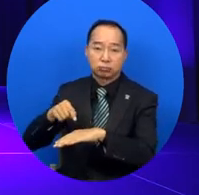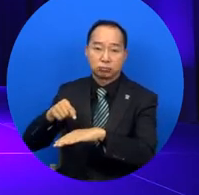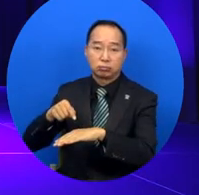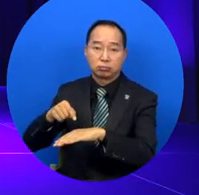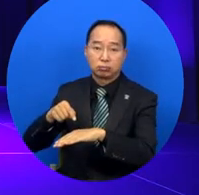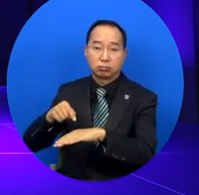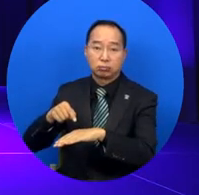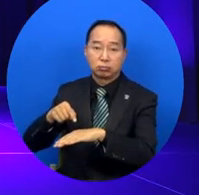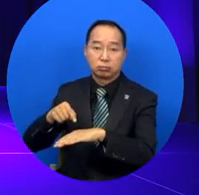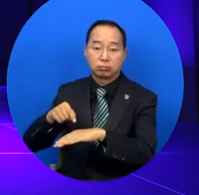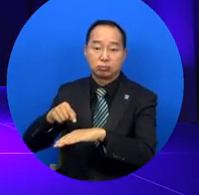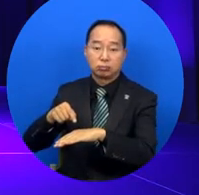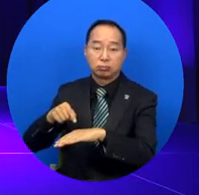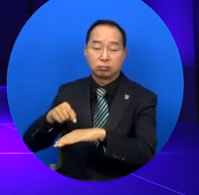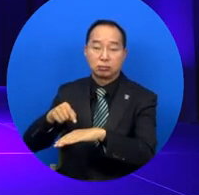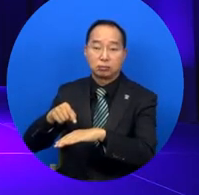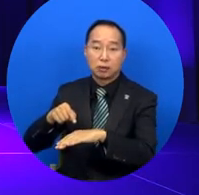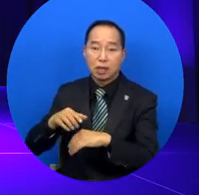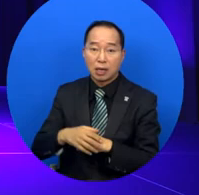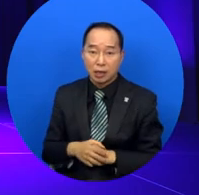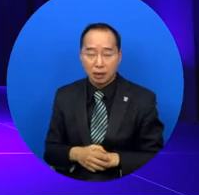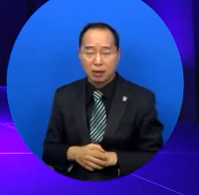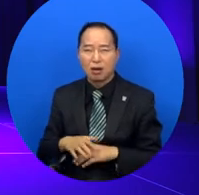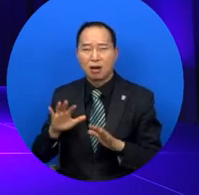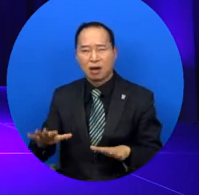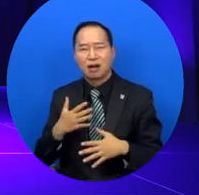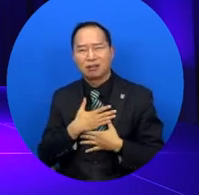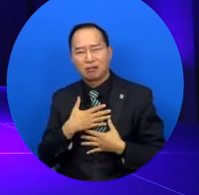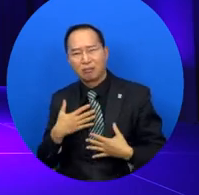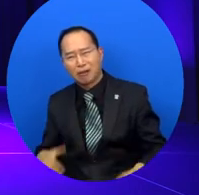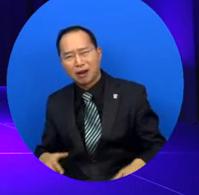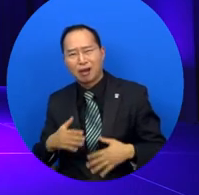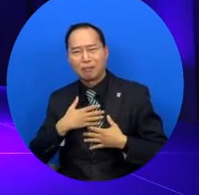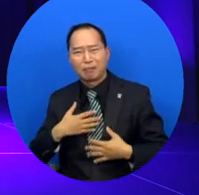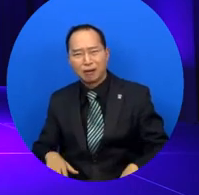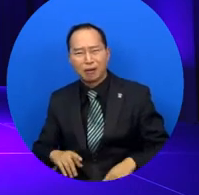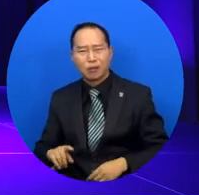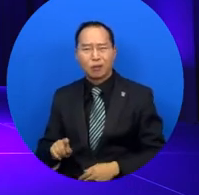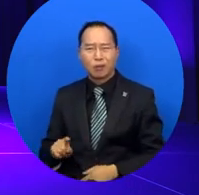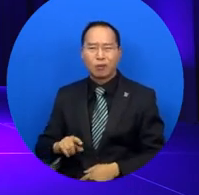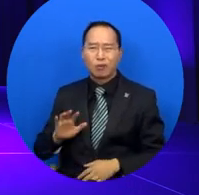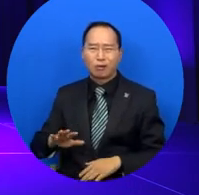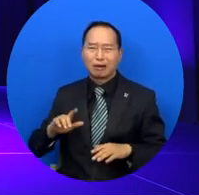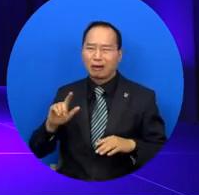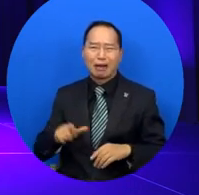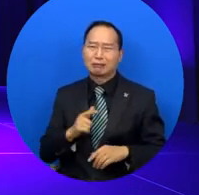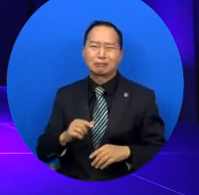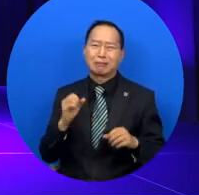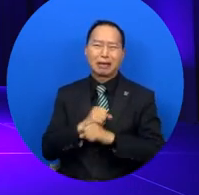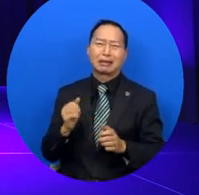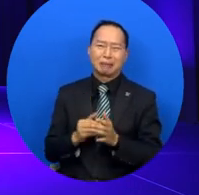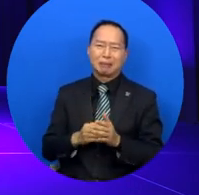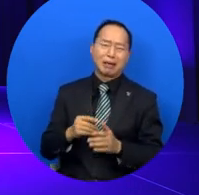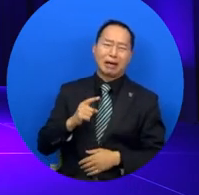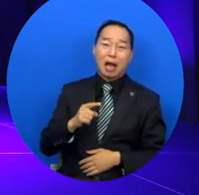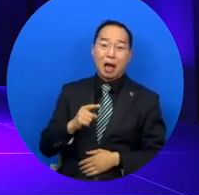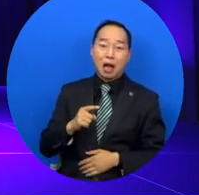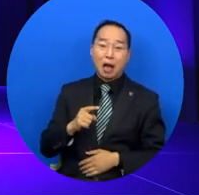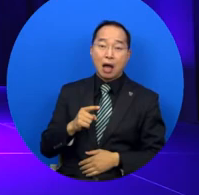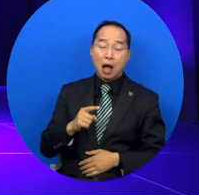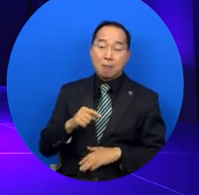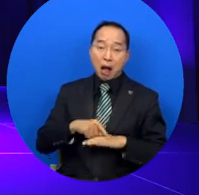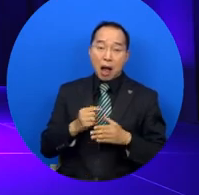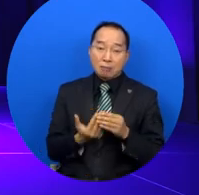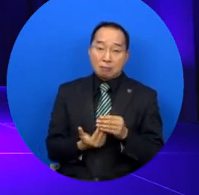확 이게 사람은 자동이에요. 그 마음부터 확 들어요. 이게 아씨 오늘도 피곤하네. 막 아 이래갖고 오늘 망하겠다. 막